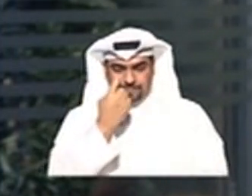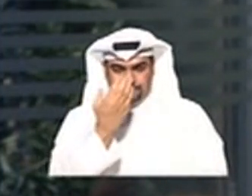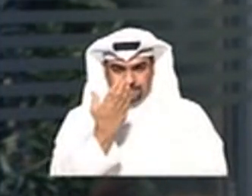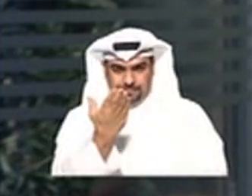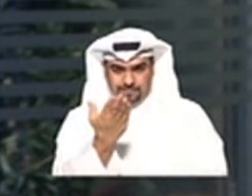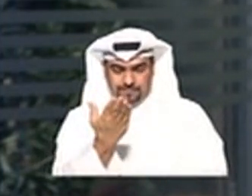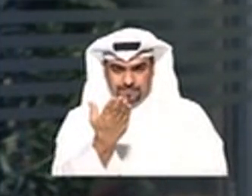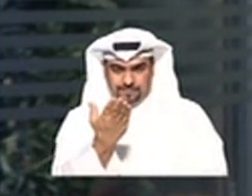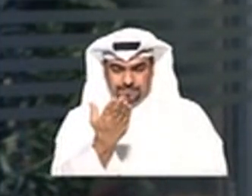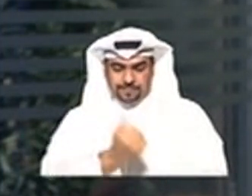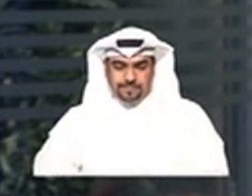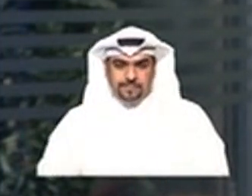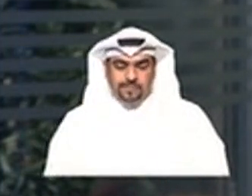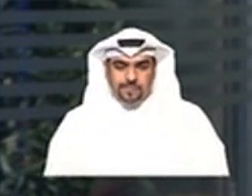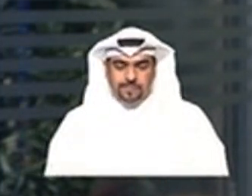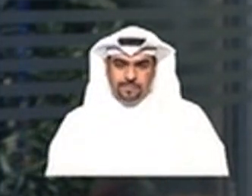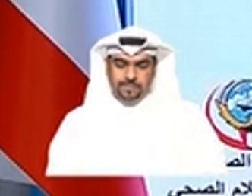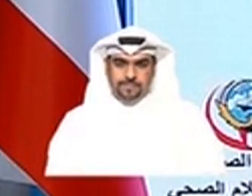أزمة كوفيد-19.